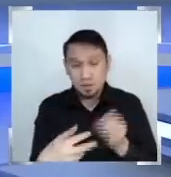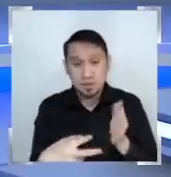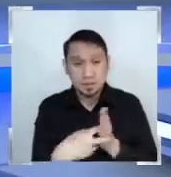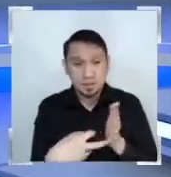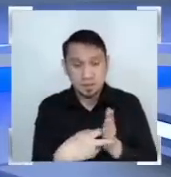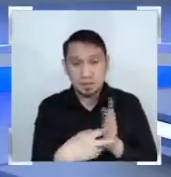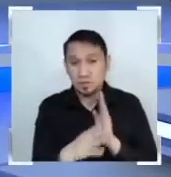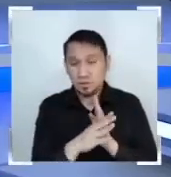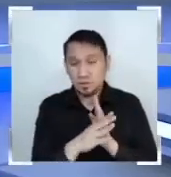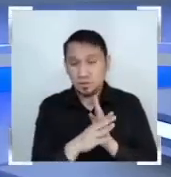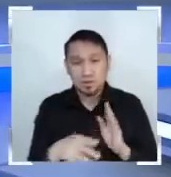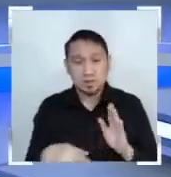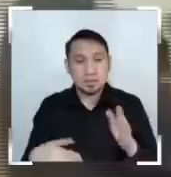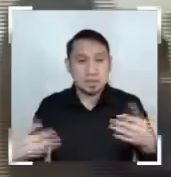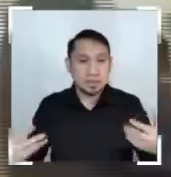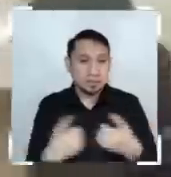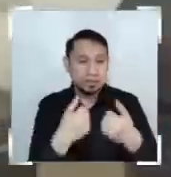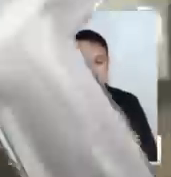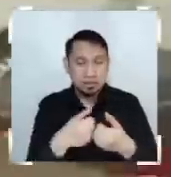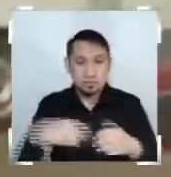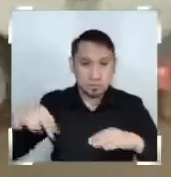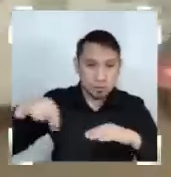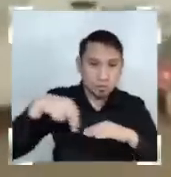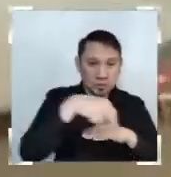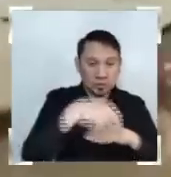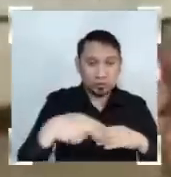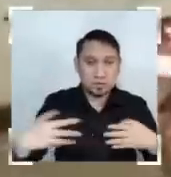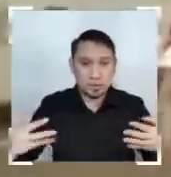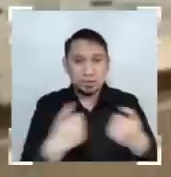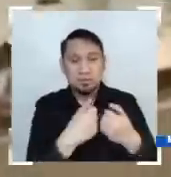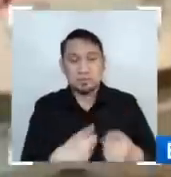lane. Saksi si James Agustin.